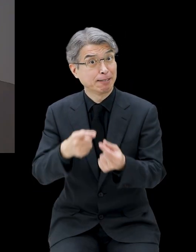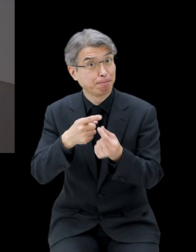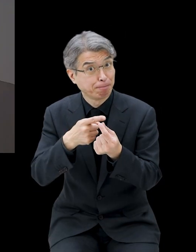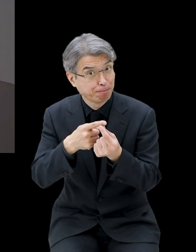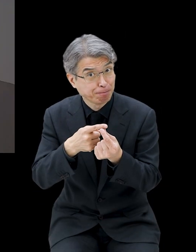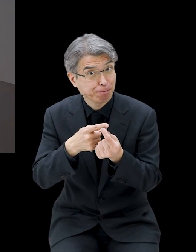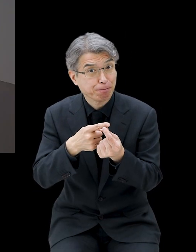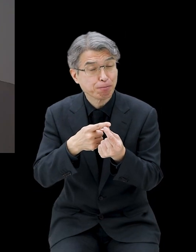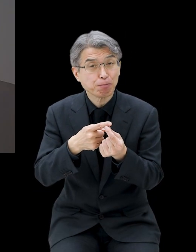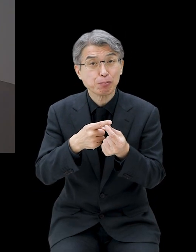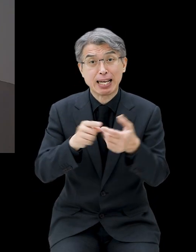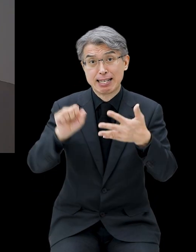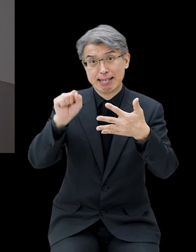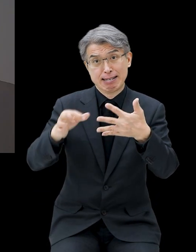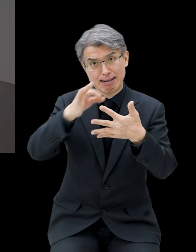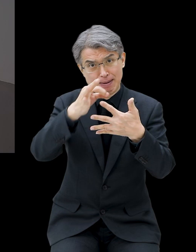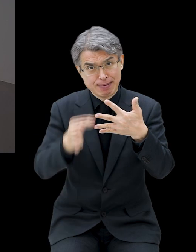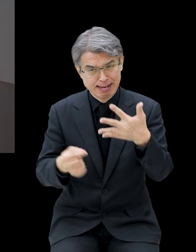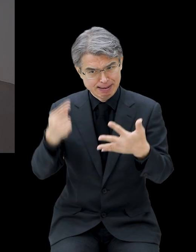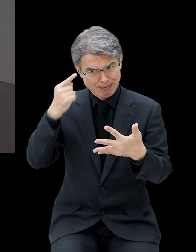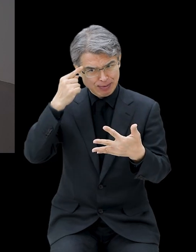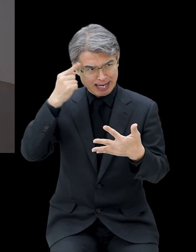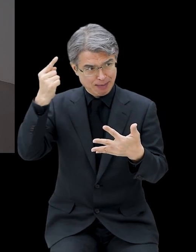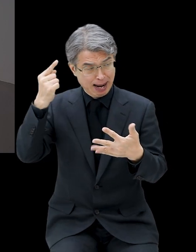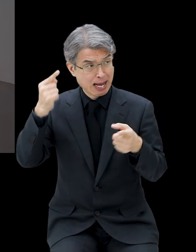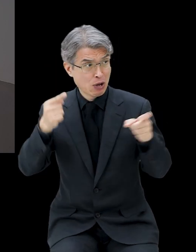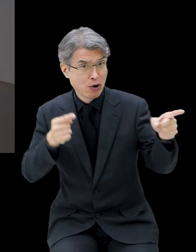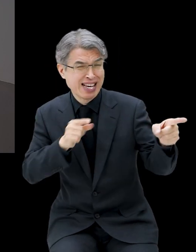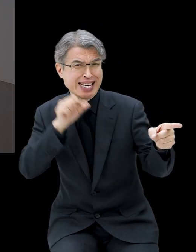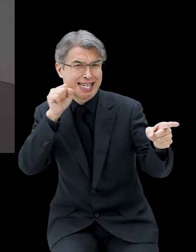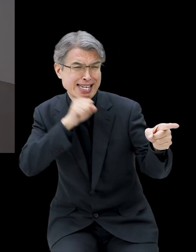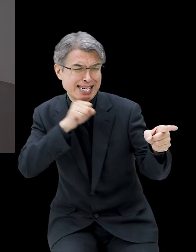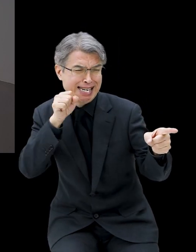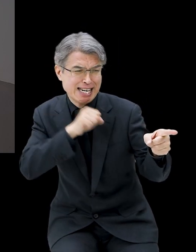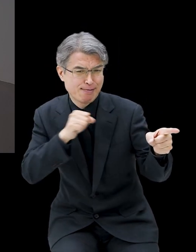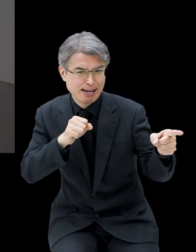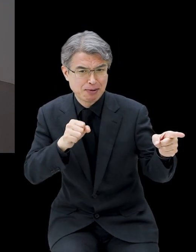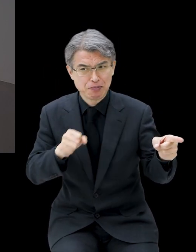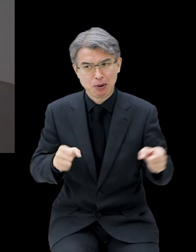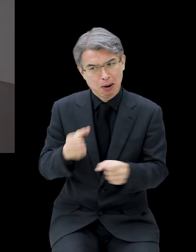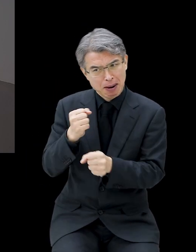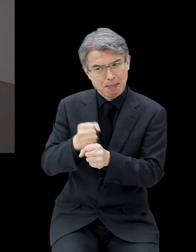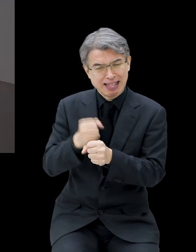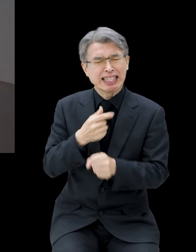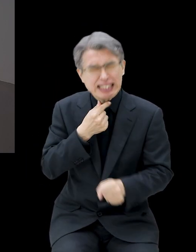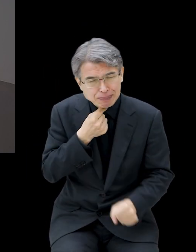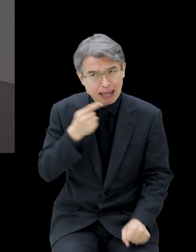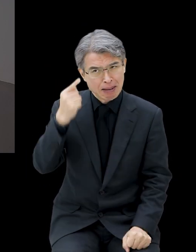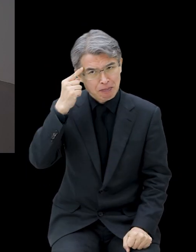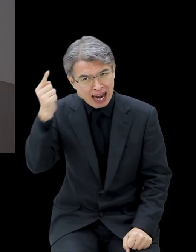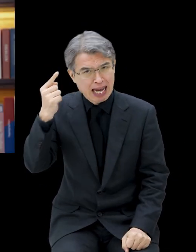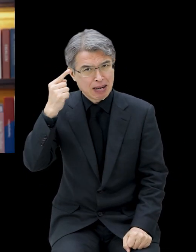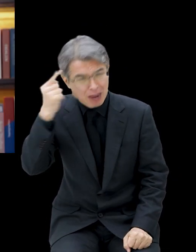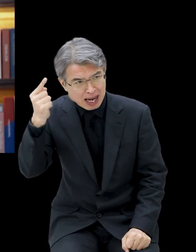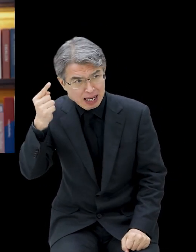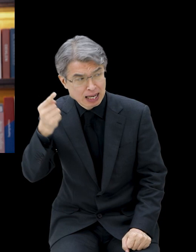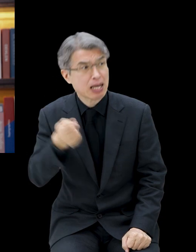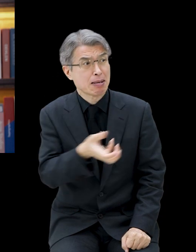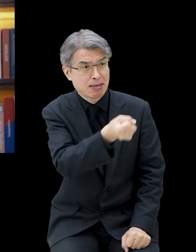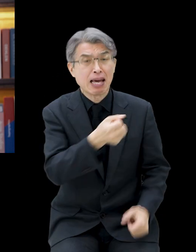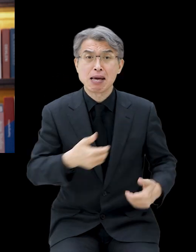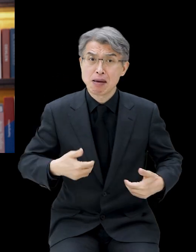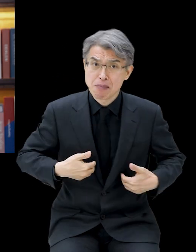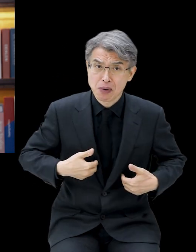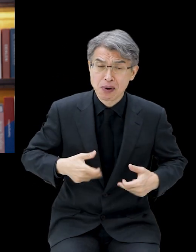첫째는 소프트웨어를 개발하는 회사이기 때문에 소프트웨어를 굉장히 좋아하고 개발 의지가 있어야 되고요. 두 번째는